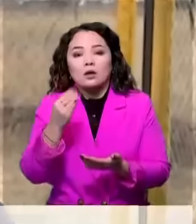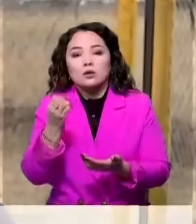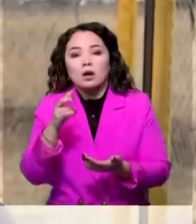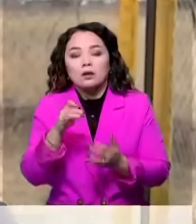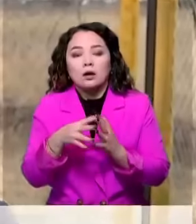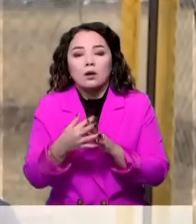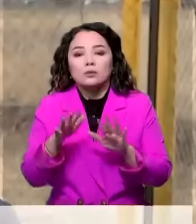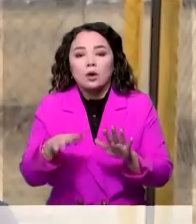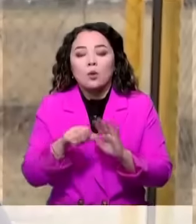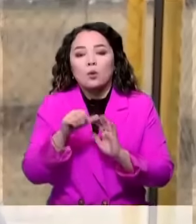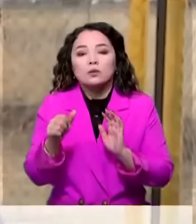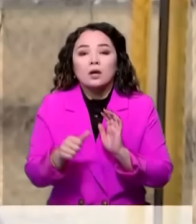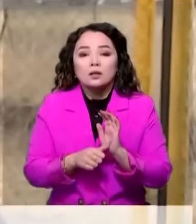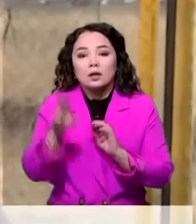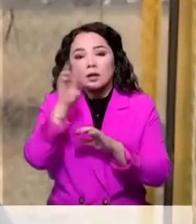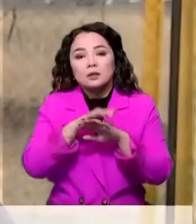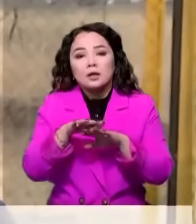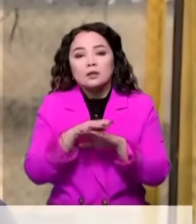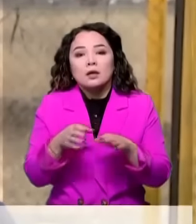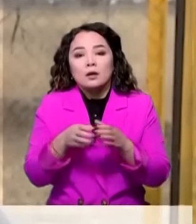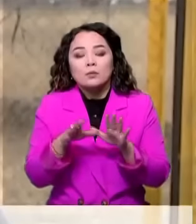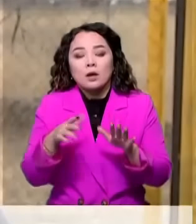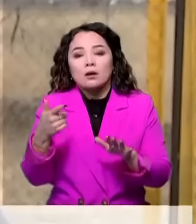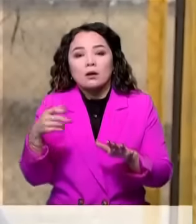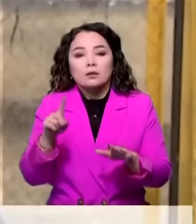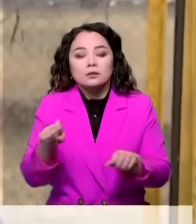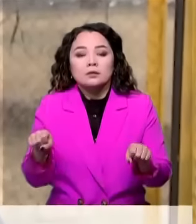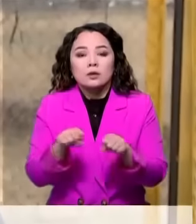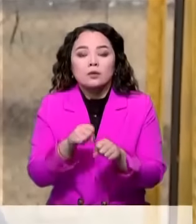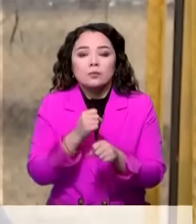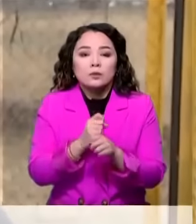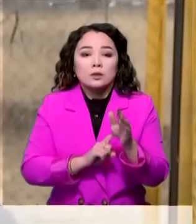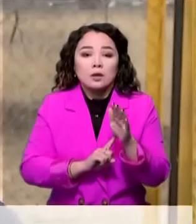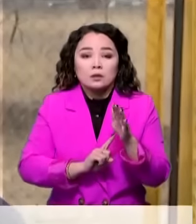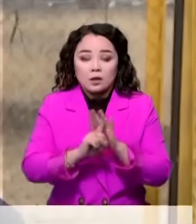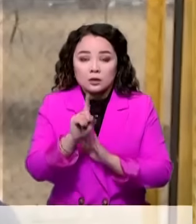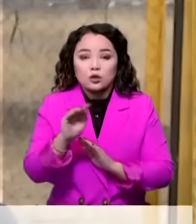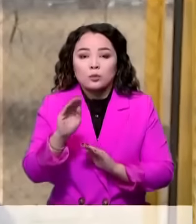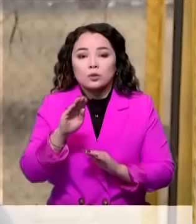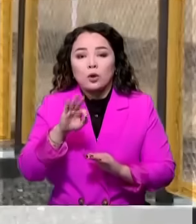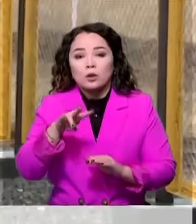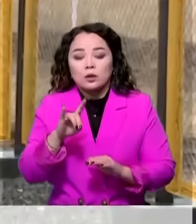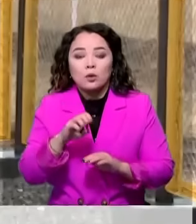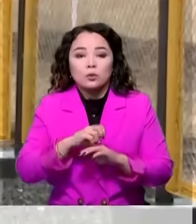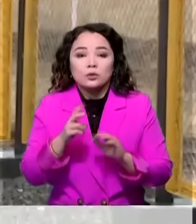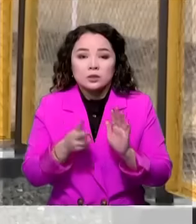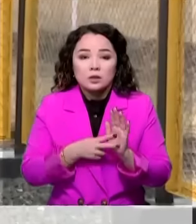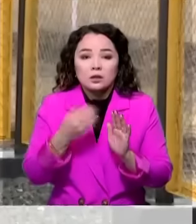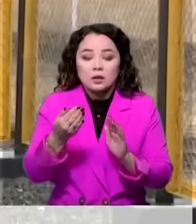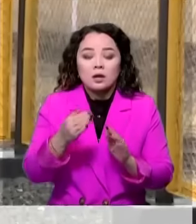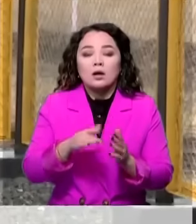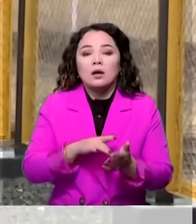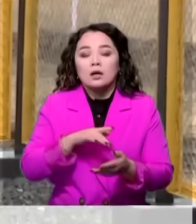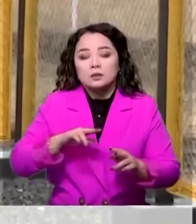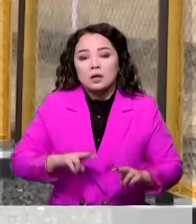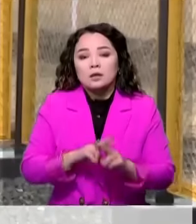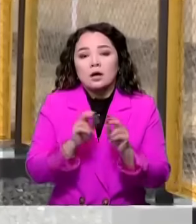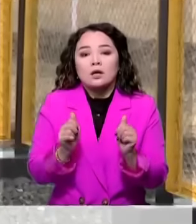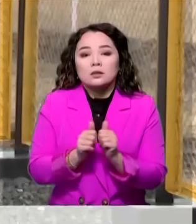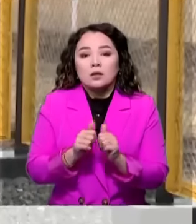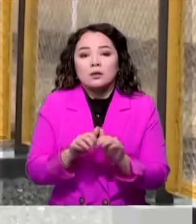ауданда 16 елді мекен осы табиғи газға қосылып отыр. Міне Жібек жолы 17-ші астаналық агломерация